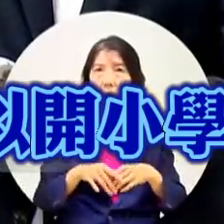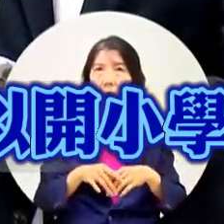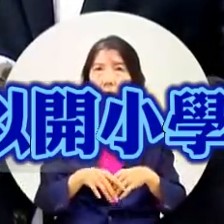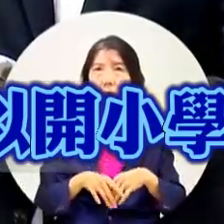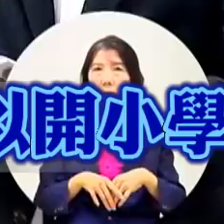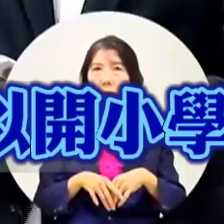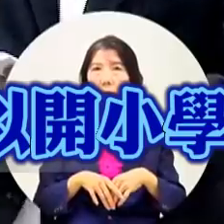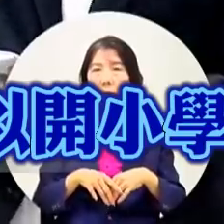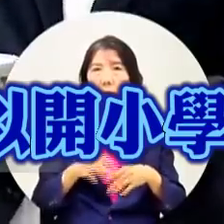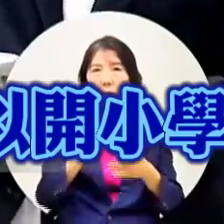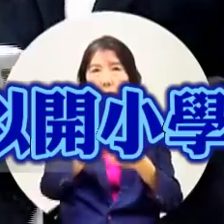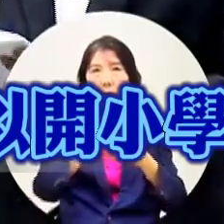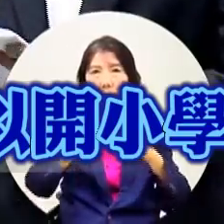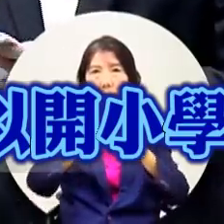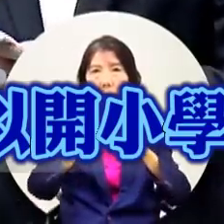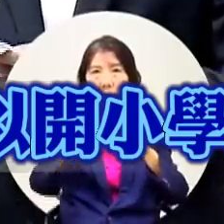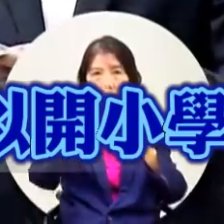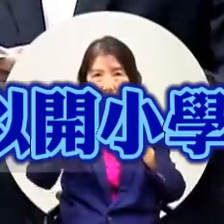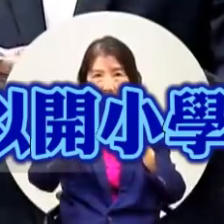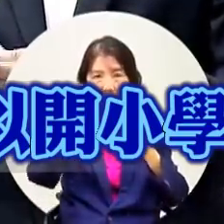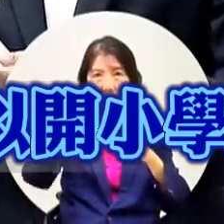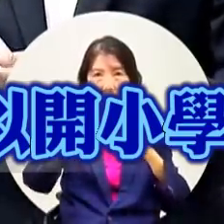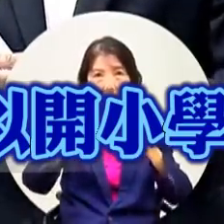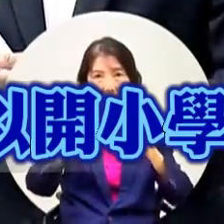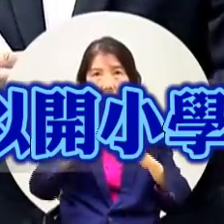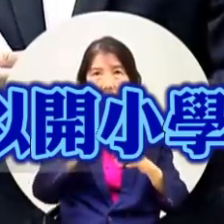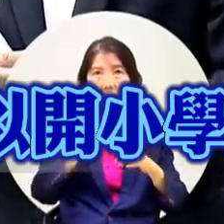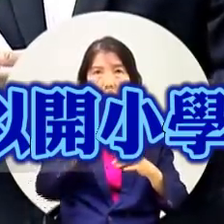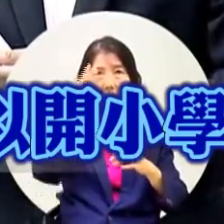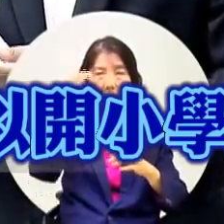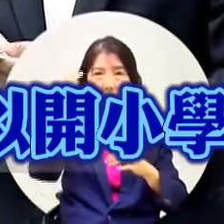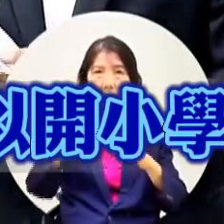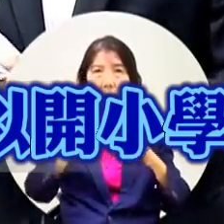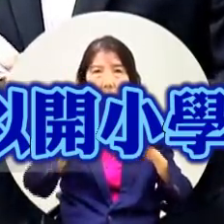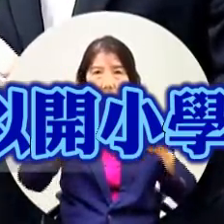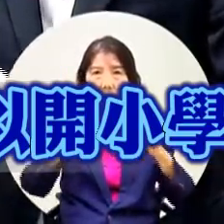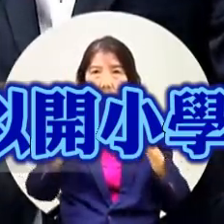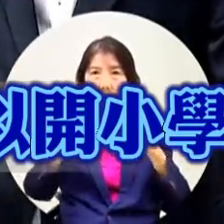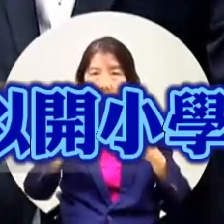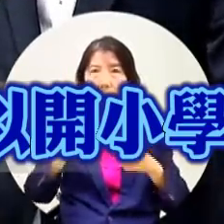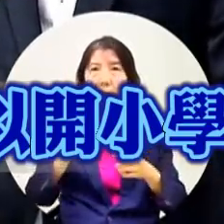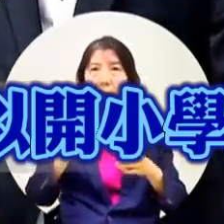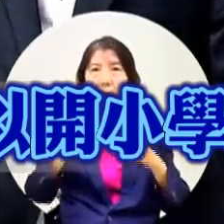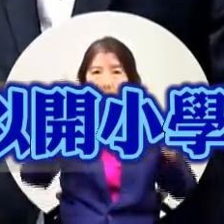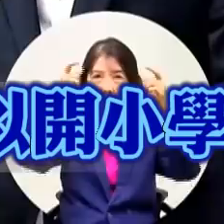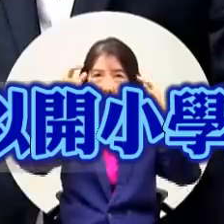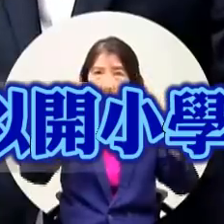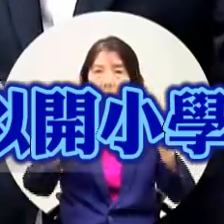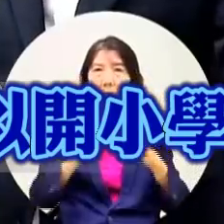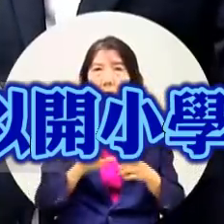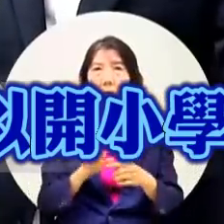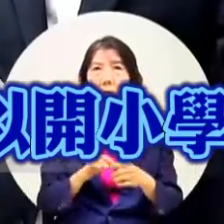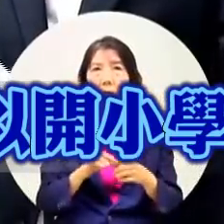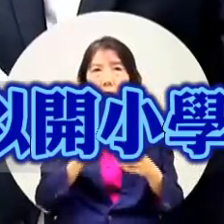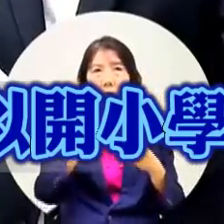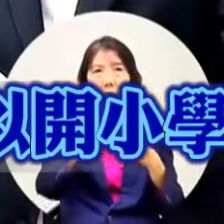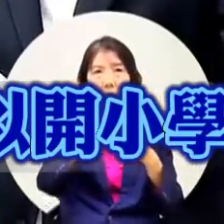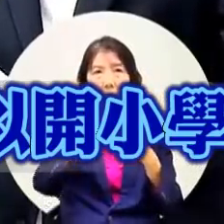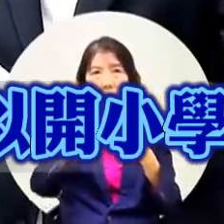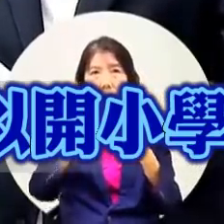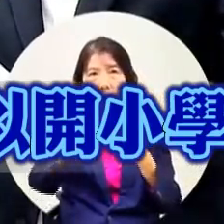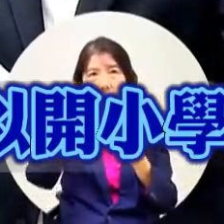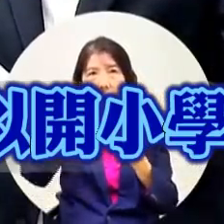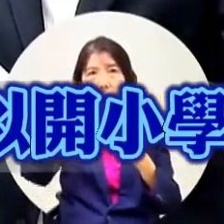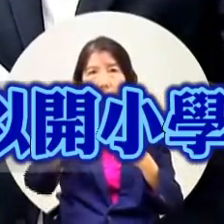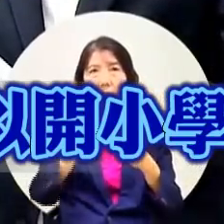吗？好，观光局长。 大港就是高雄啊，港都啊。 上面有 A、B、C 选项，你不要回答。 一定要在你